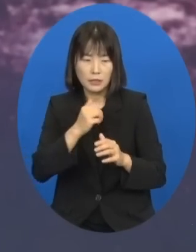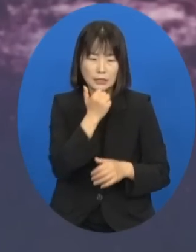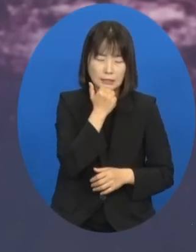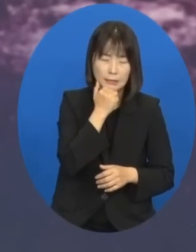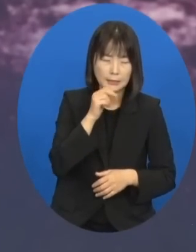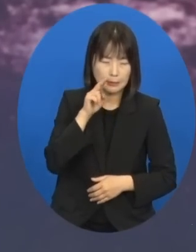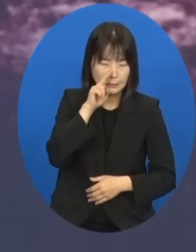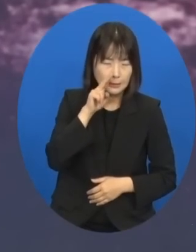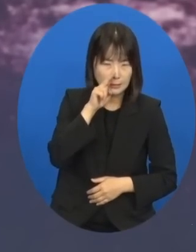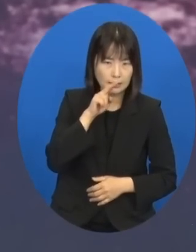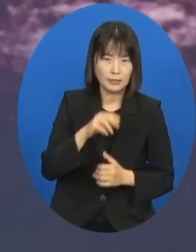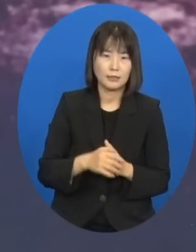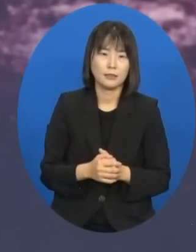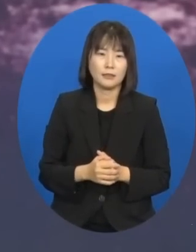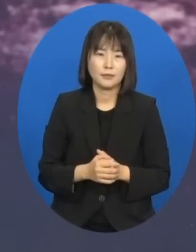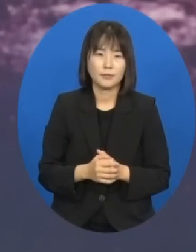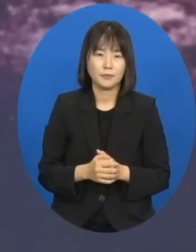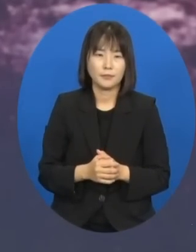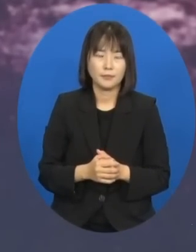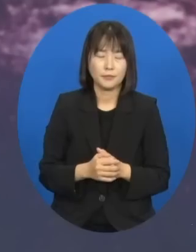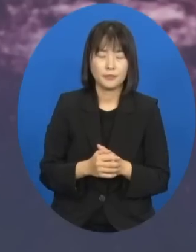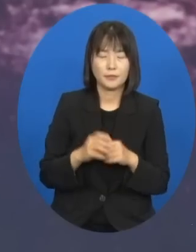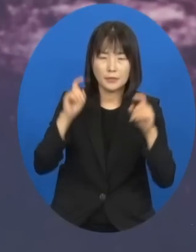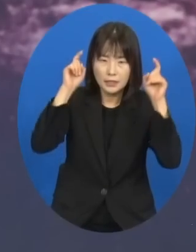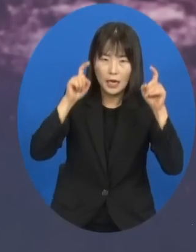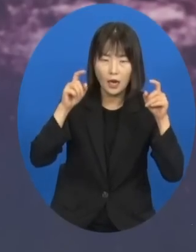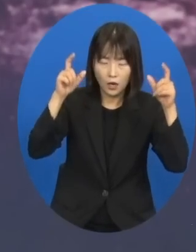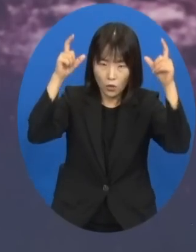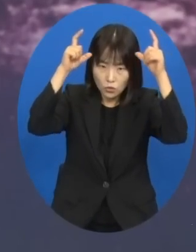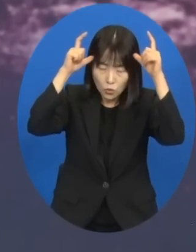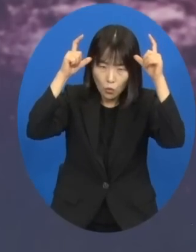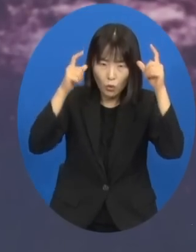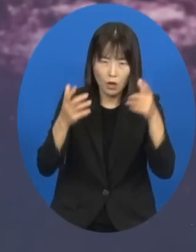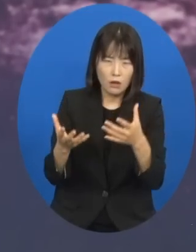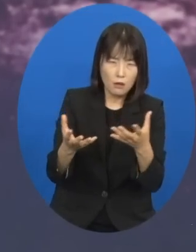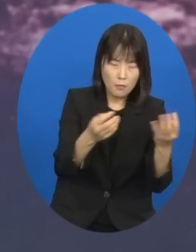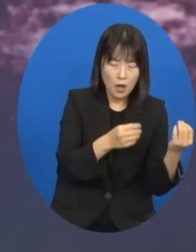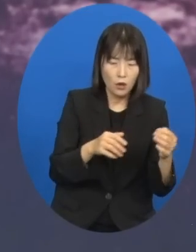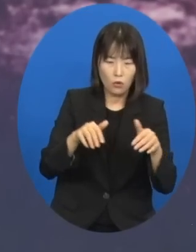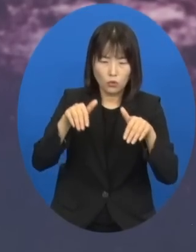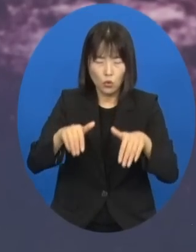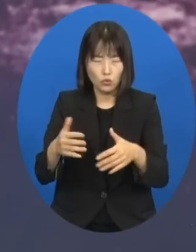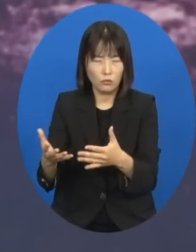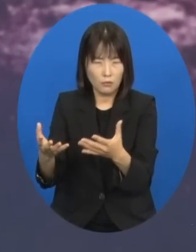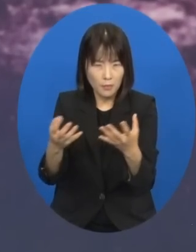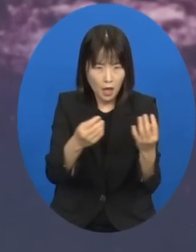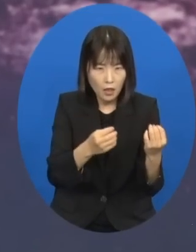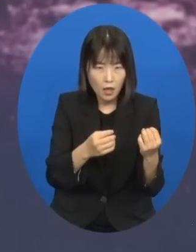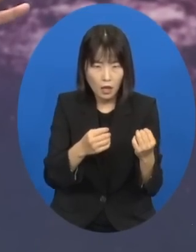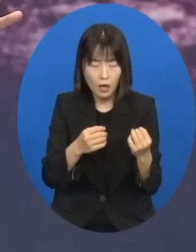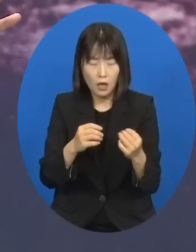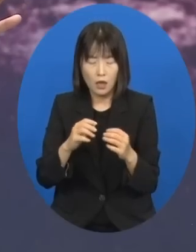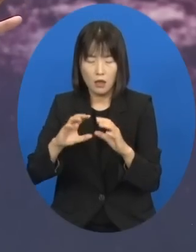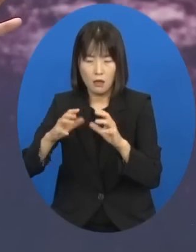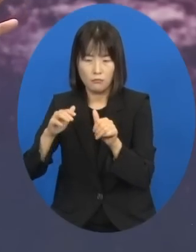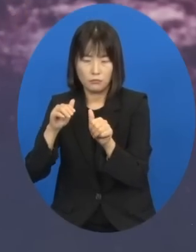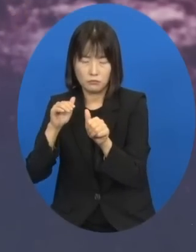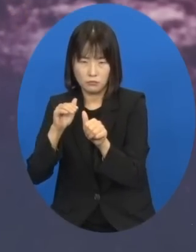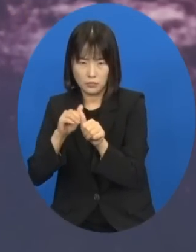14절과 16절 보세요. 양과 소가 때를 이르고 종이 심히 많음으로 블레셋 사람이 그를